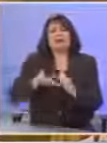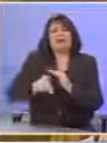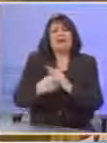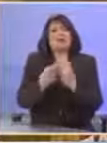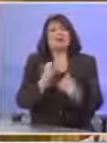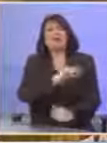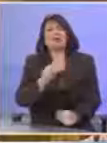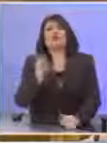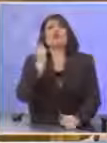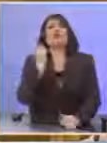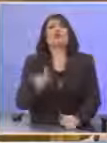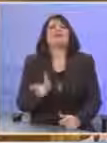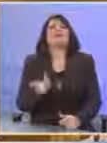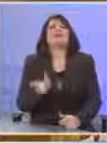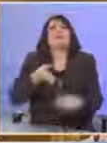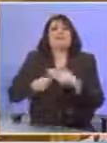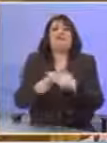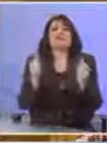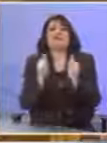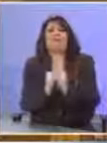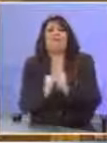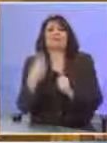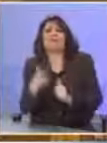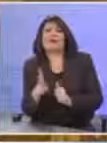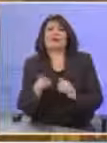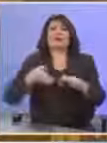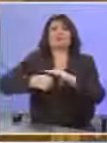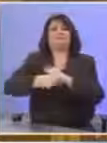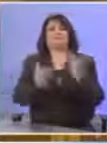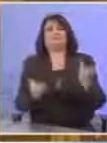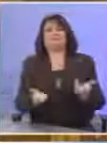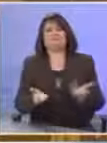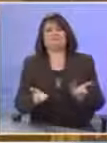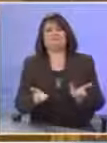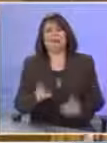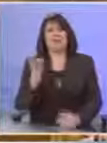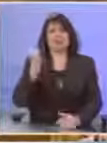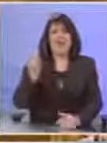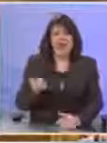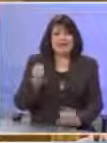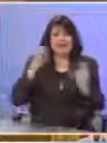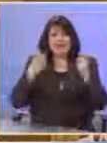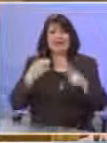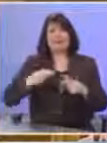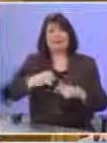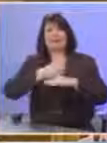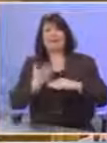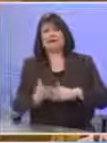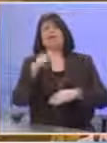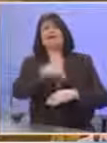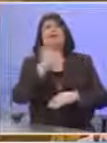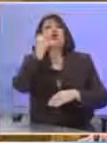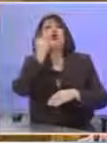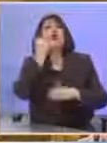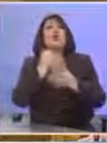απαράλλακτη πολιτική γραμμή και σε αυτές τις κυβερνήσεις δηλαδή, διαφορετικό χρώμα στη σημαία και μόνο. Και ήδη ο μισός πληθυσμός έχει